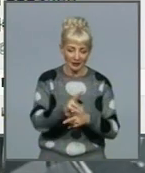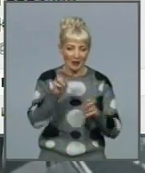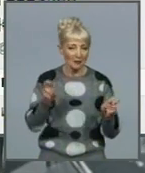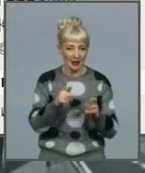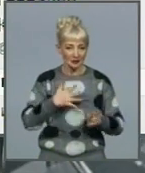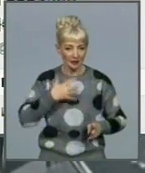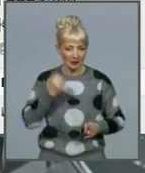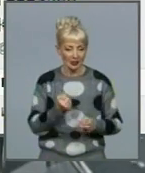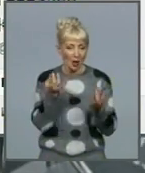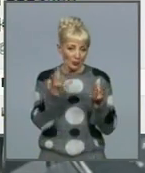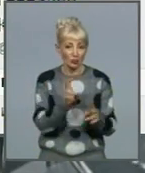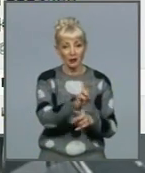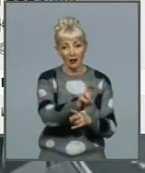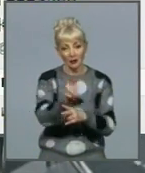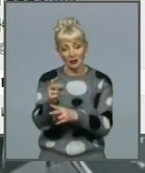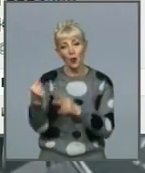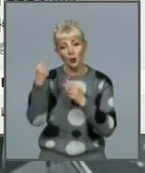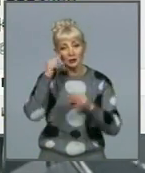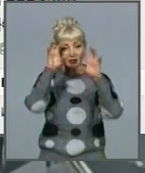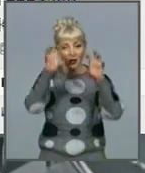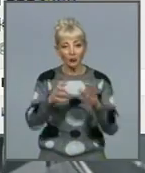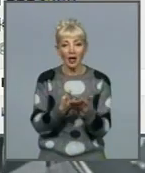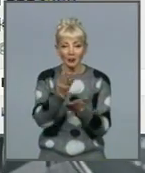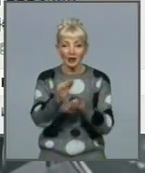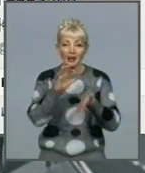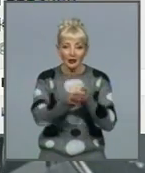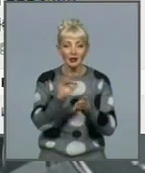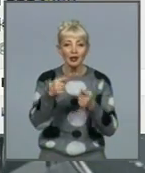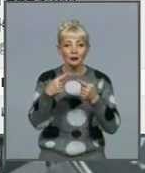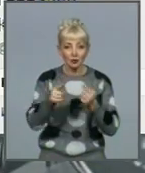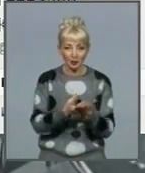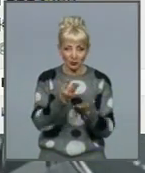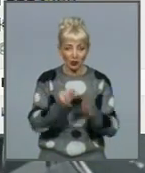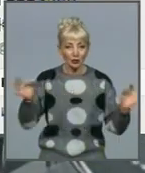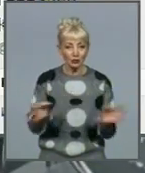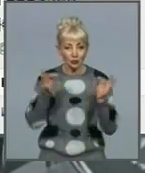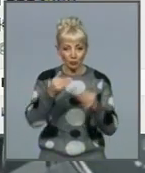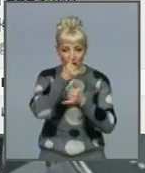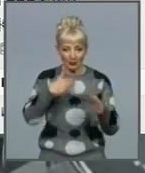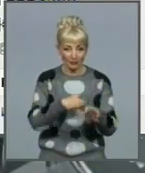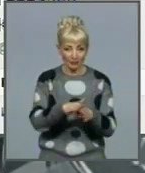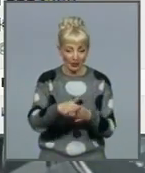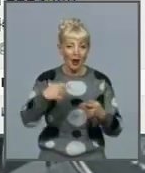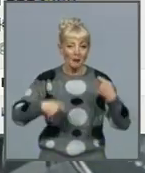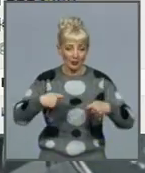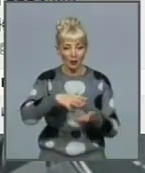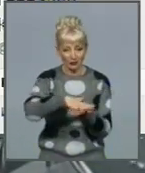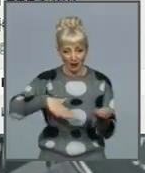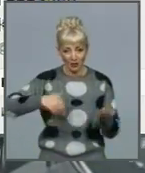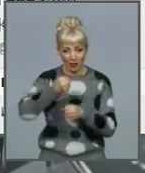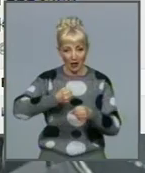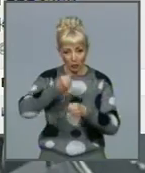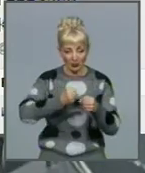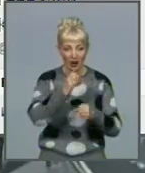Узнавали законность оплаты аренды и других платежей, ничего не смогли сделать, барик дальше работал. А вековцы за счет